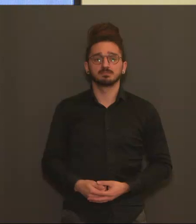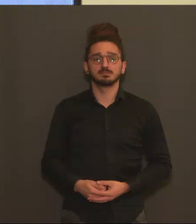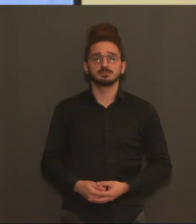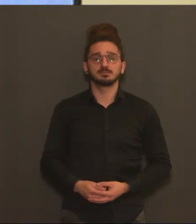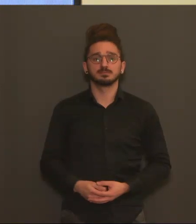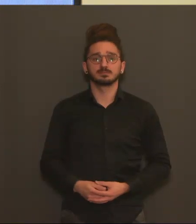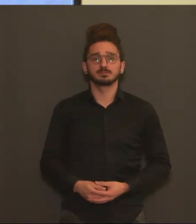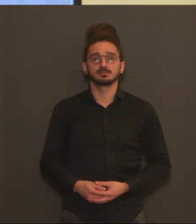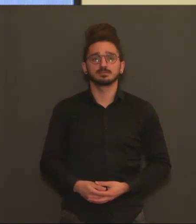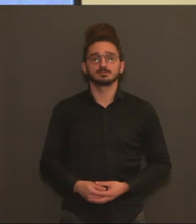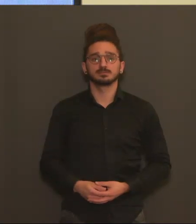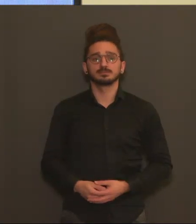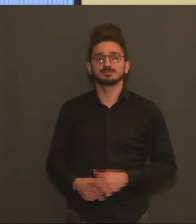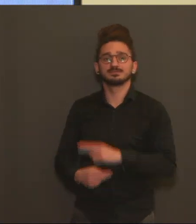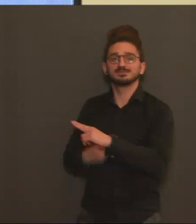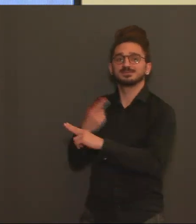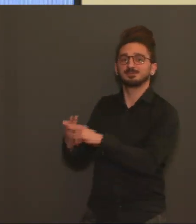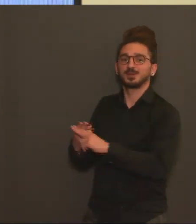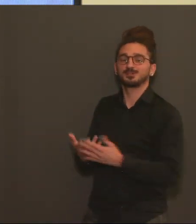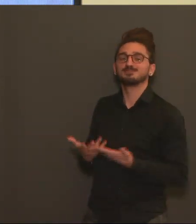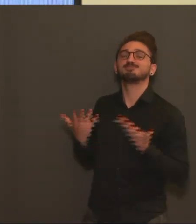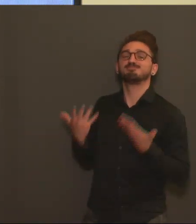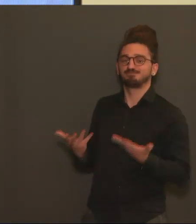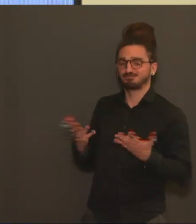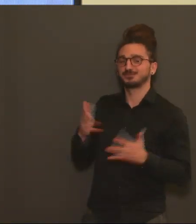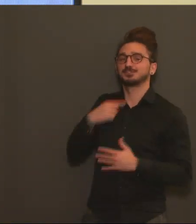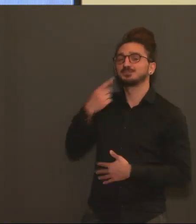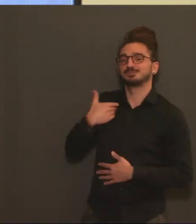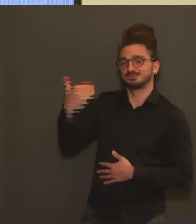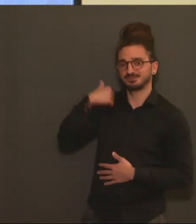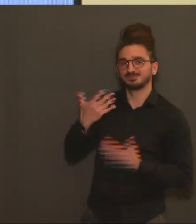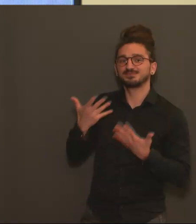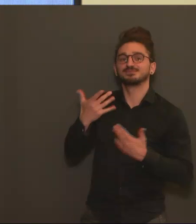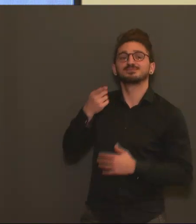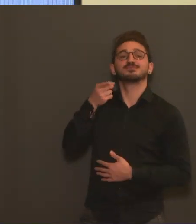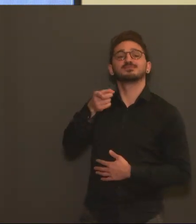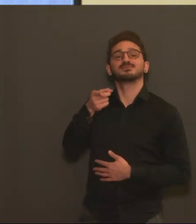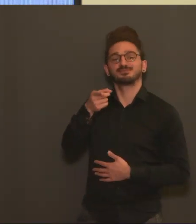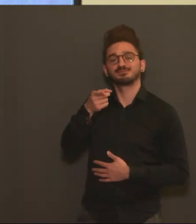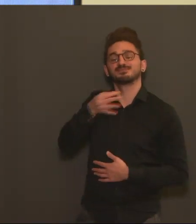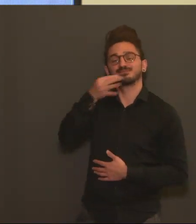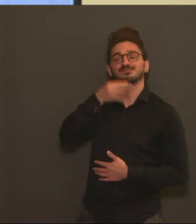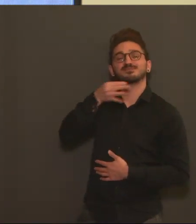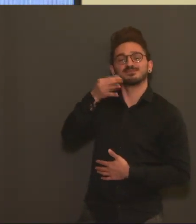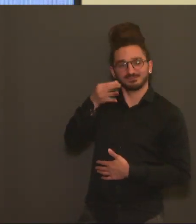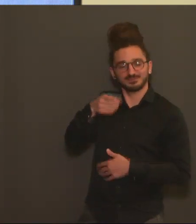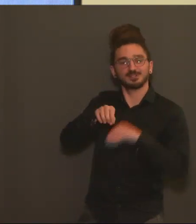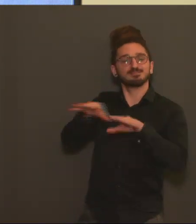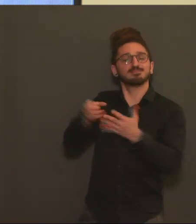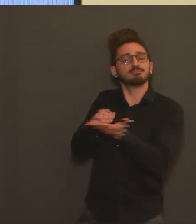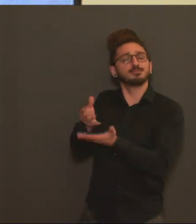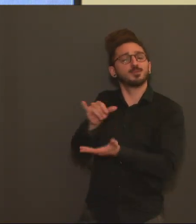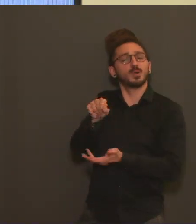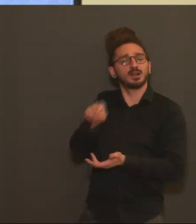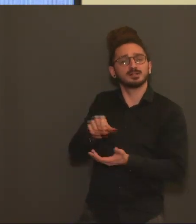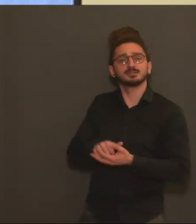Alors, comme nous l'avons signalé lors de la dernière conférence de presse, actuellement, par rapport au total des nouvelles infections, on en retrouve